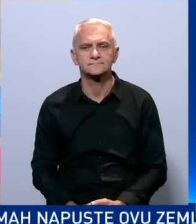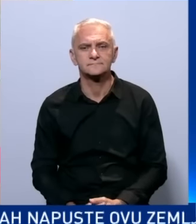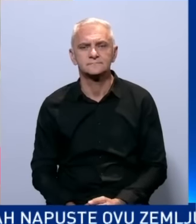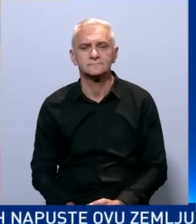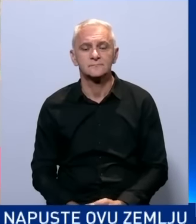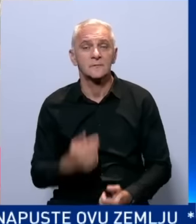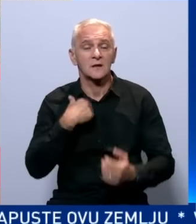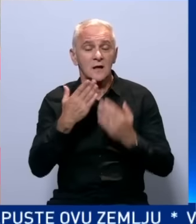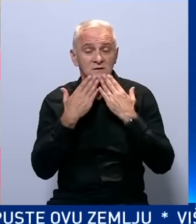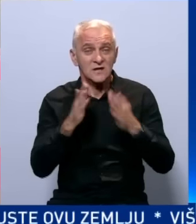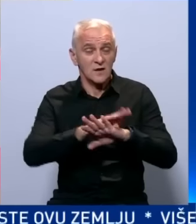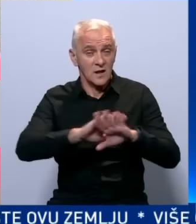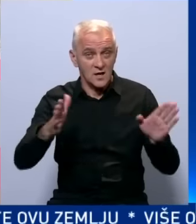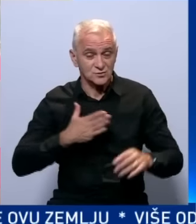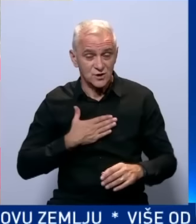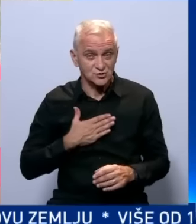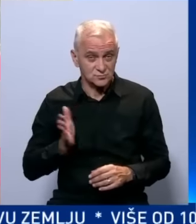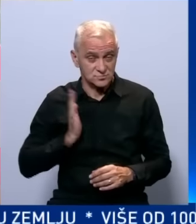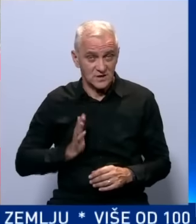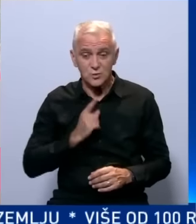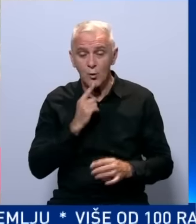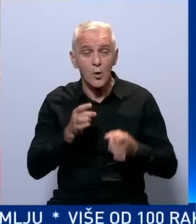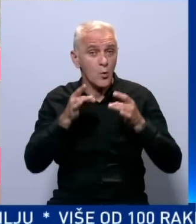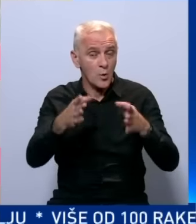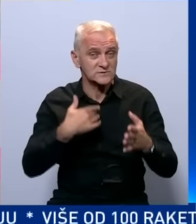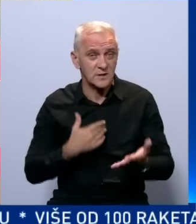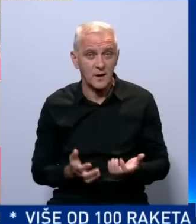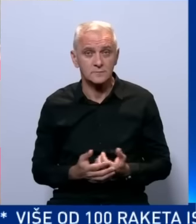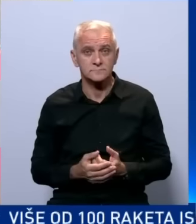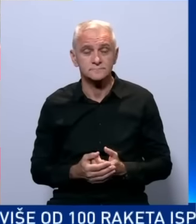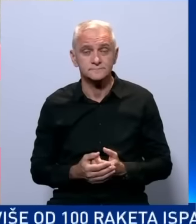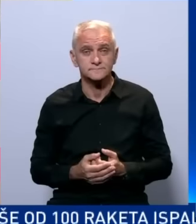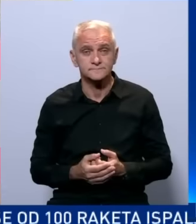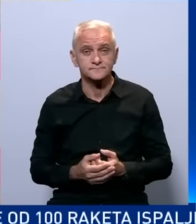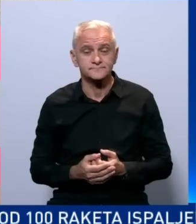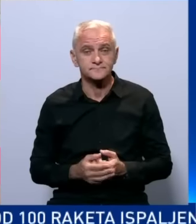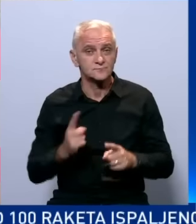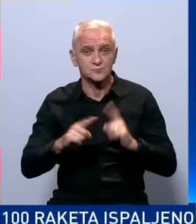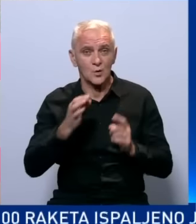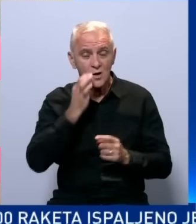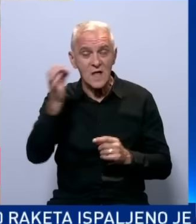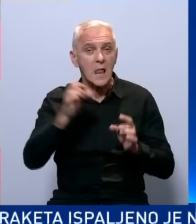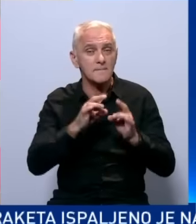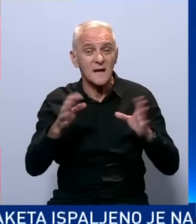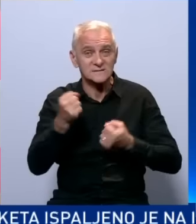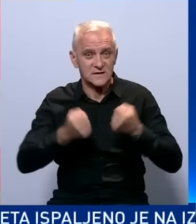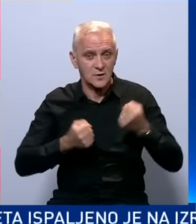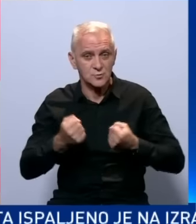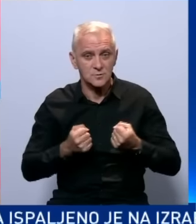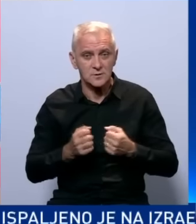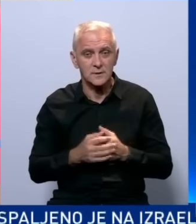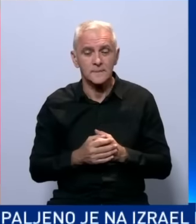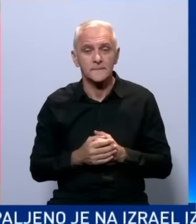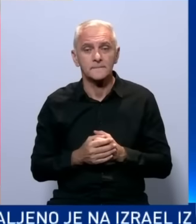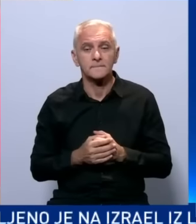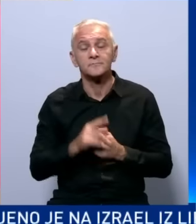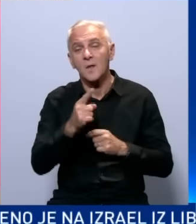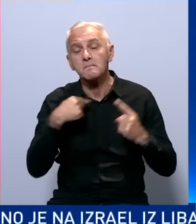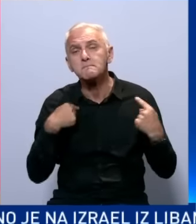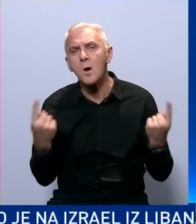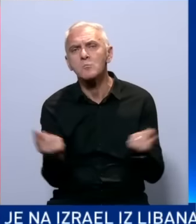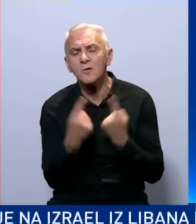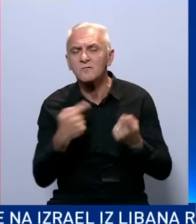Zahvalan sam svim našim građanima koji su izašli ovdje na ulice danas da u sklopu dana bez automobila, u sklopu Evropskog tjedna mobilnosti,